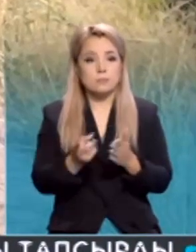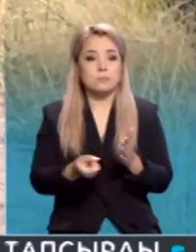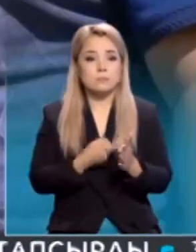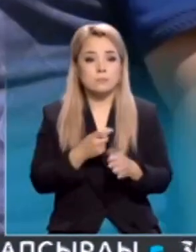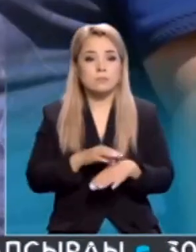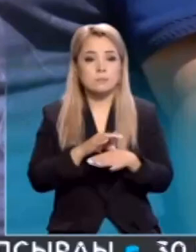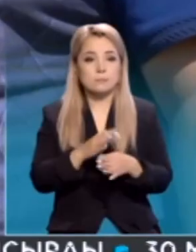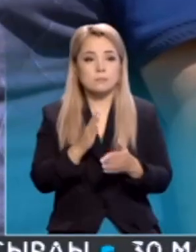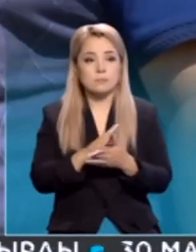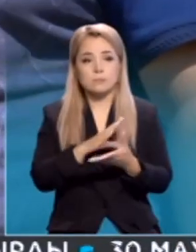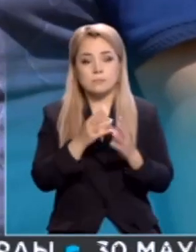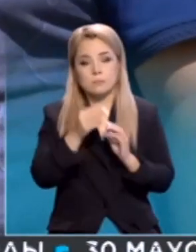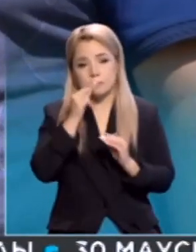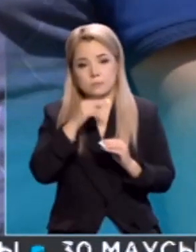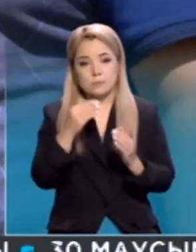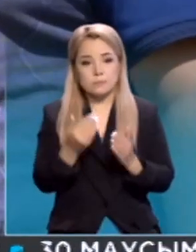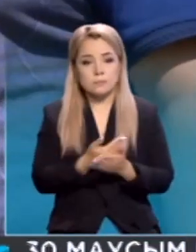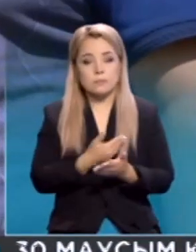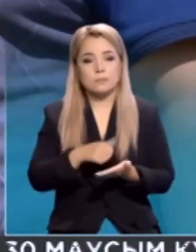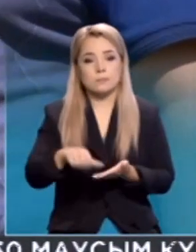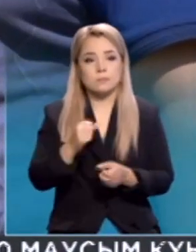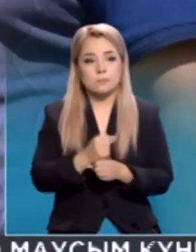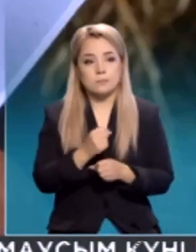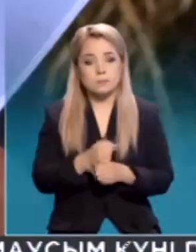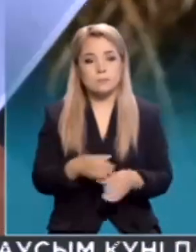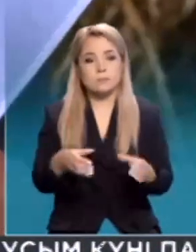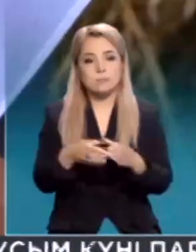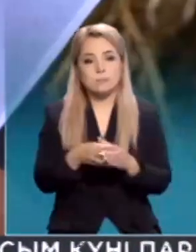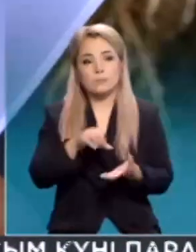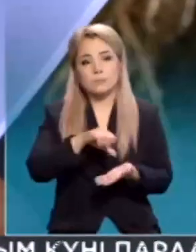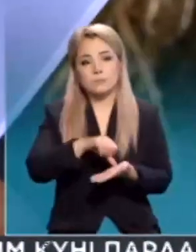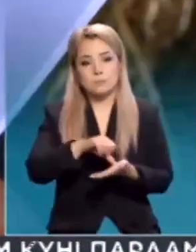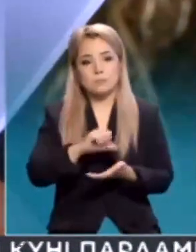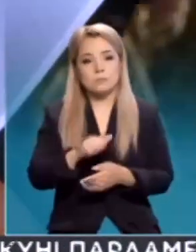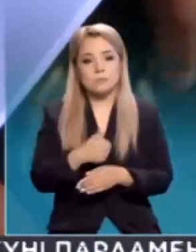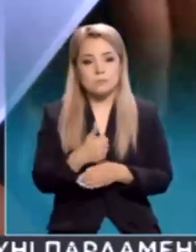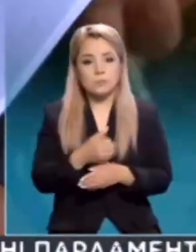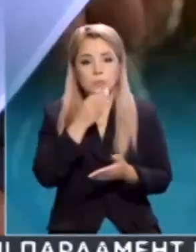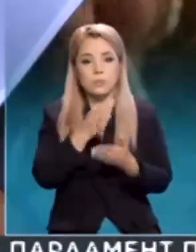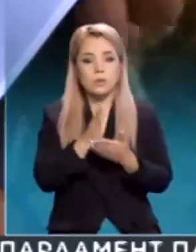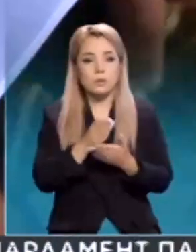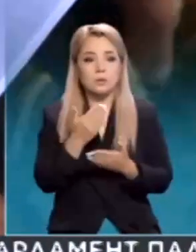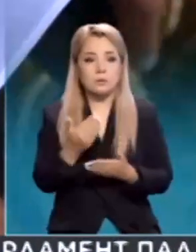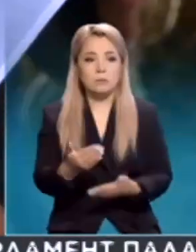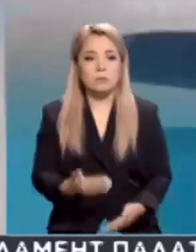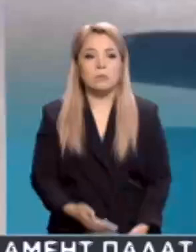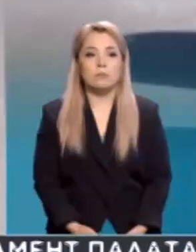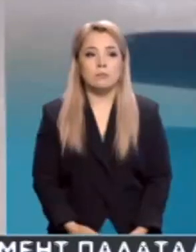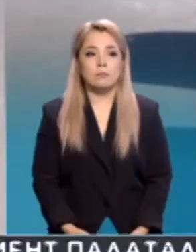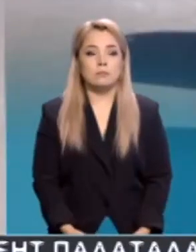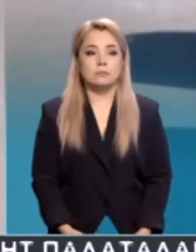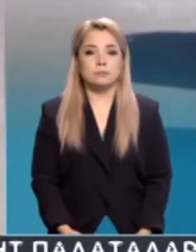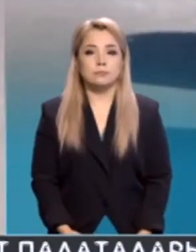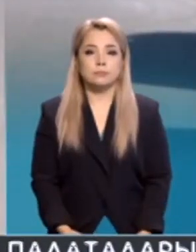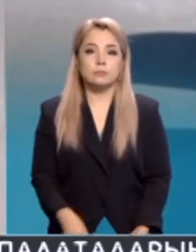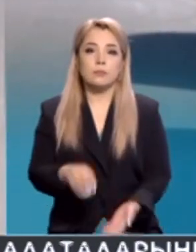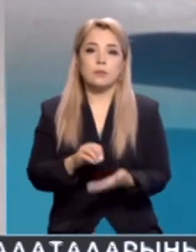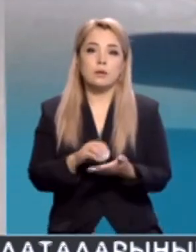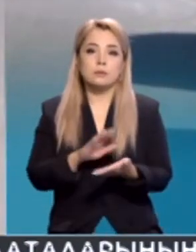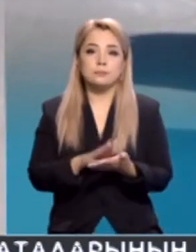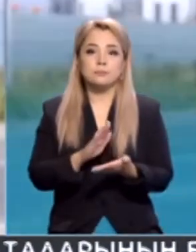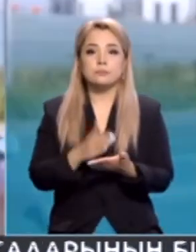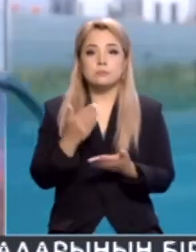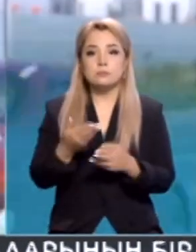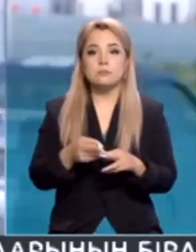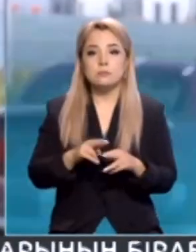тергеушілер енді бар кінәні жаңа көшелерді салған мердігер компаниядағы учаске басшысына артып отыр. Технадзордың сол предписание бойынша мен знактардың